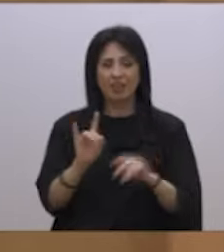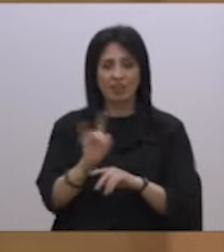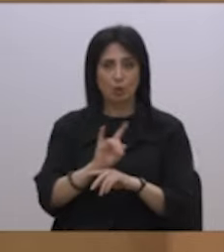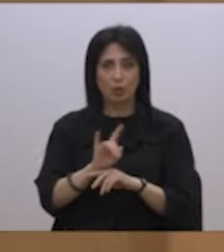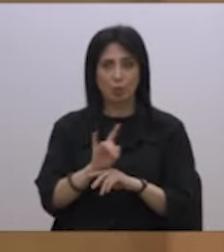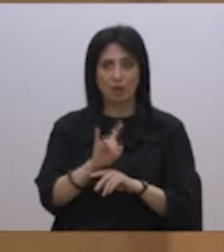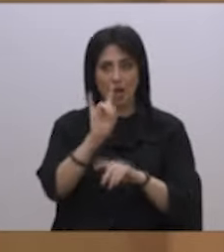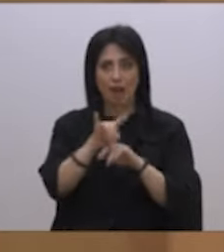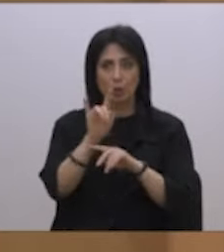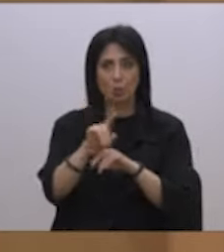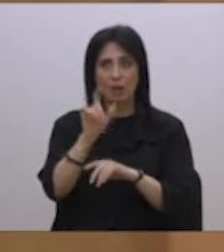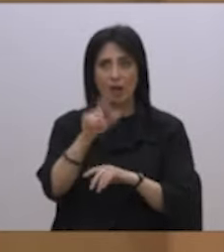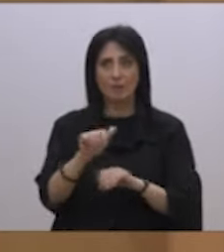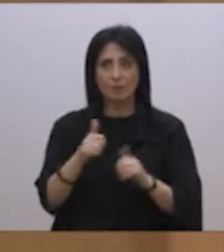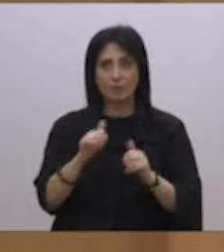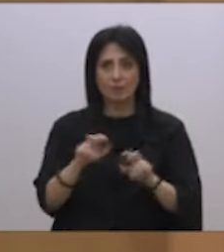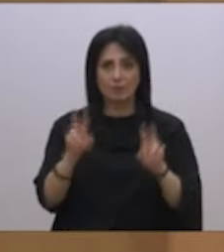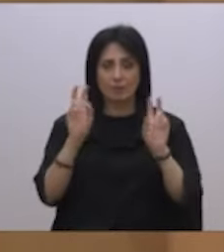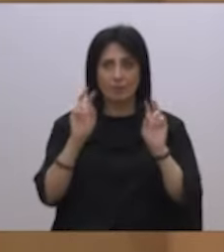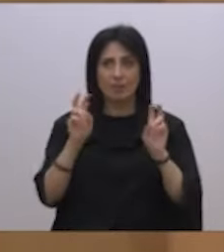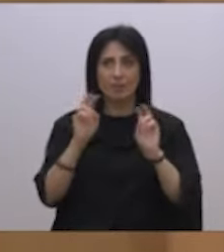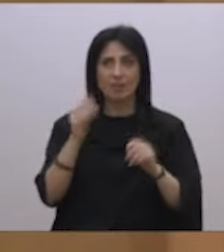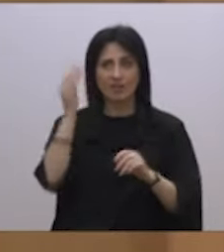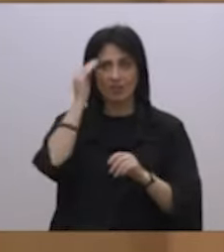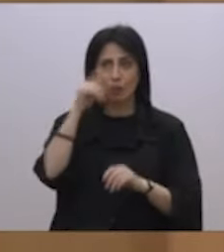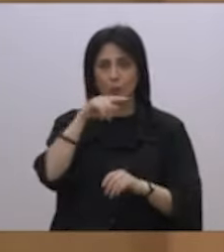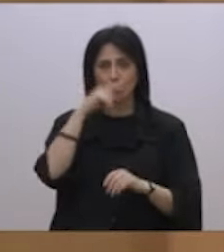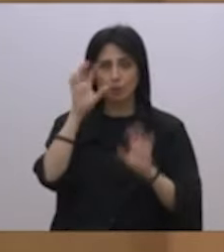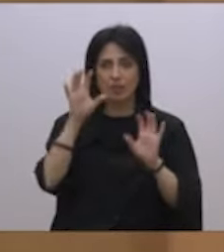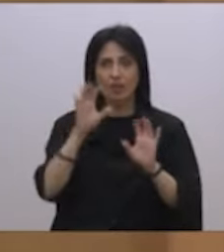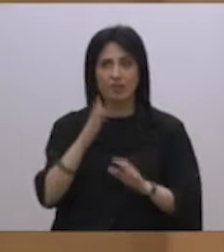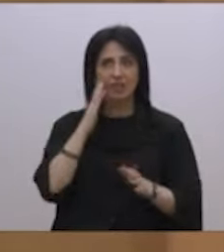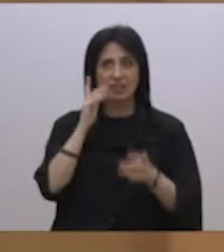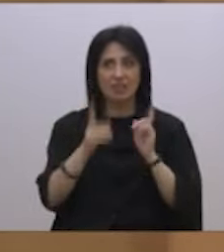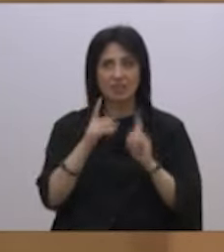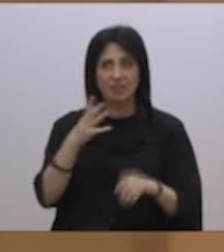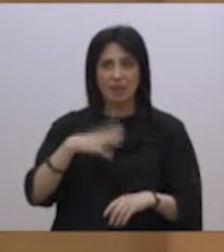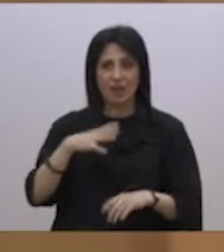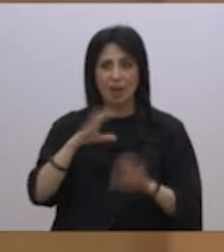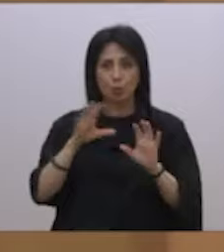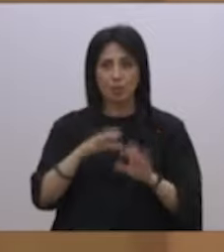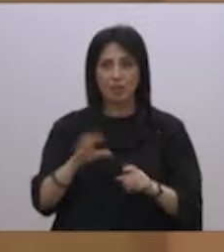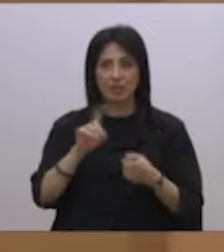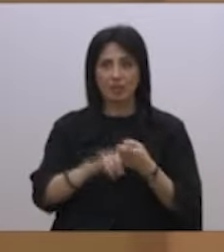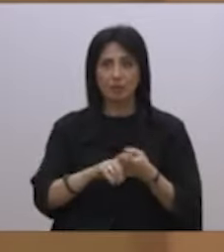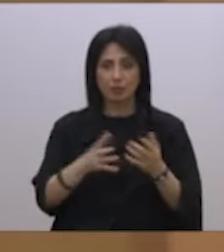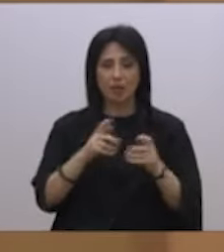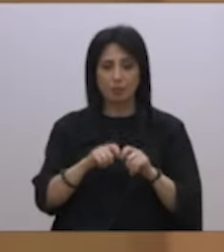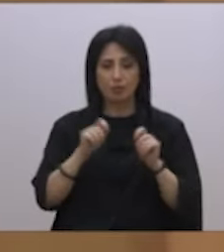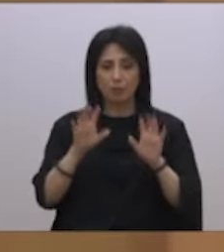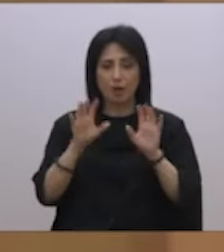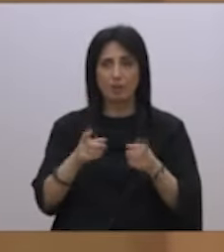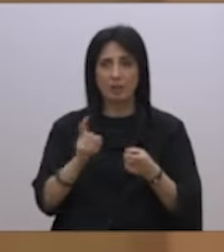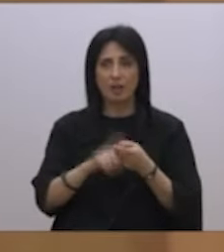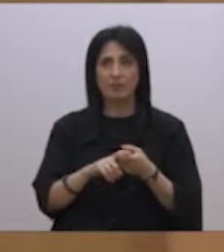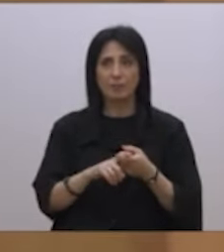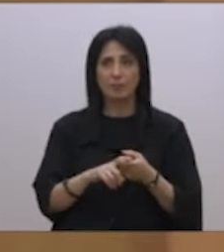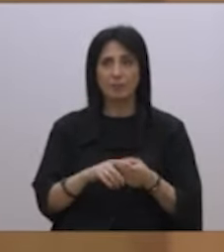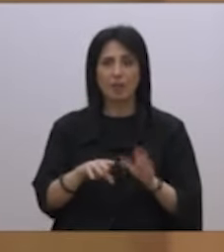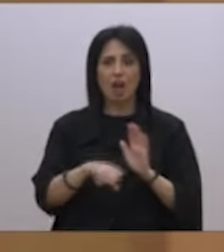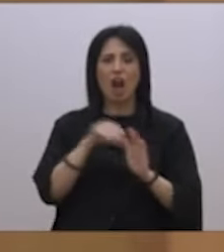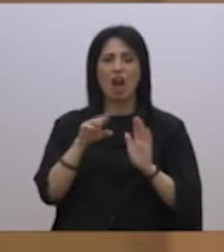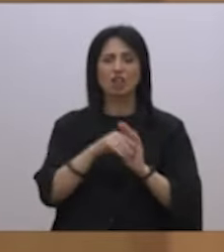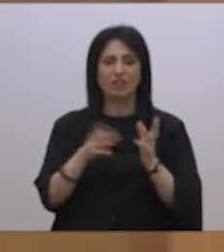ითხოვებოდით და ათხოვებდით ხალხს, როგორც ეგრეთ წოდებული ვითომ რუსული კანონია სინამდვილეში ქართულ კანონთან დაკავშირებით და განშველობის კანონთან დაკავშირებით.